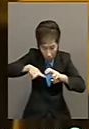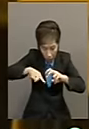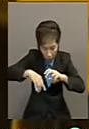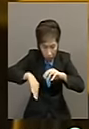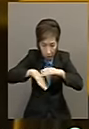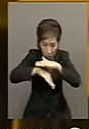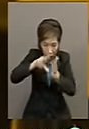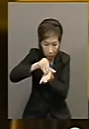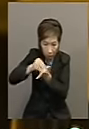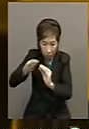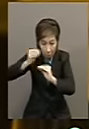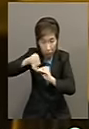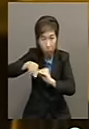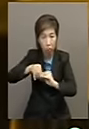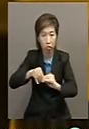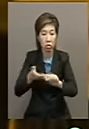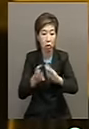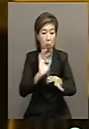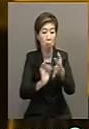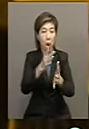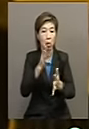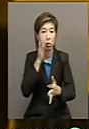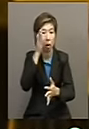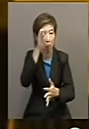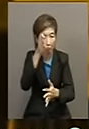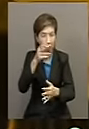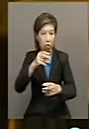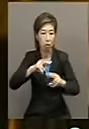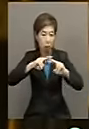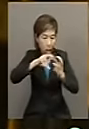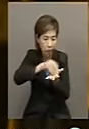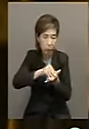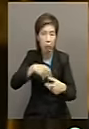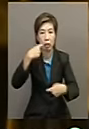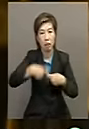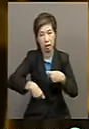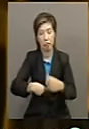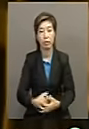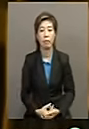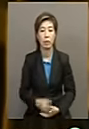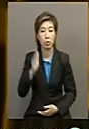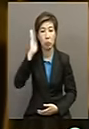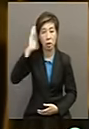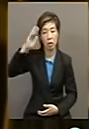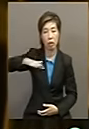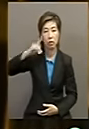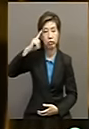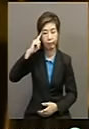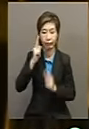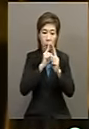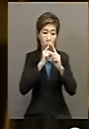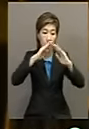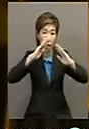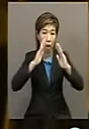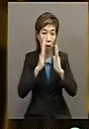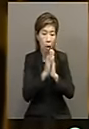ข้อมูลเพิ่มเติมในอนาคตเนี่ยก็จะไม่สามารถไปตรวจสอบได้จากศพนะครับตอนนี้ก็จะประสานกับวัด